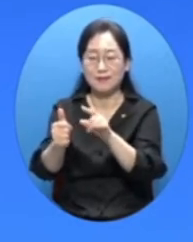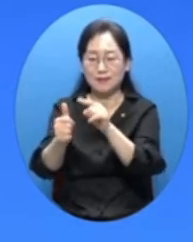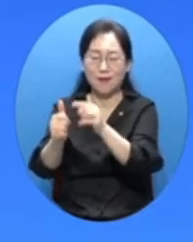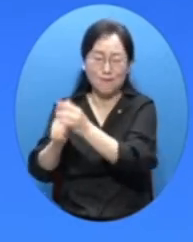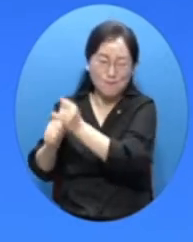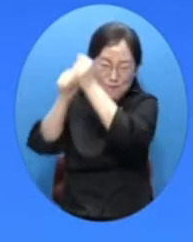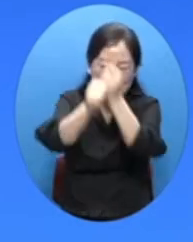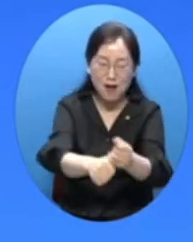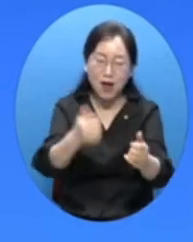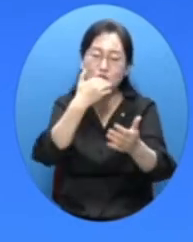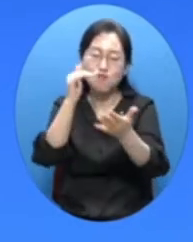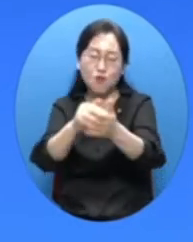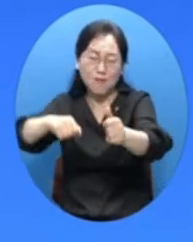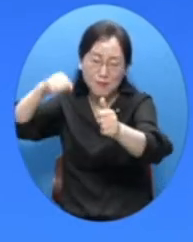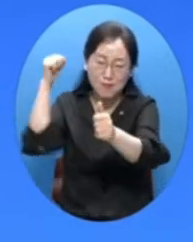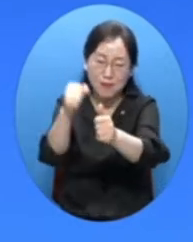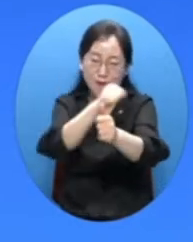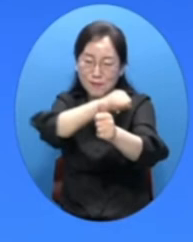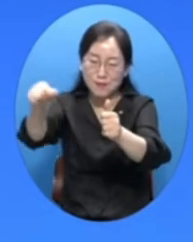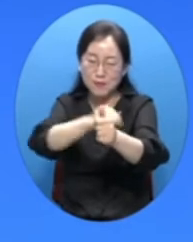끌어내서 돌로 쳐 죽여버리고 말았습니다.